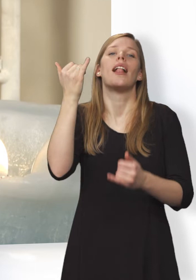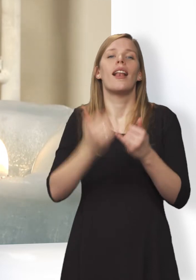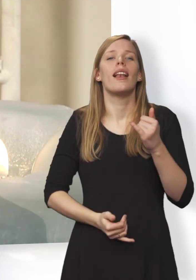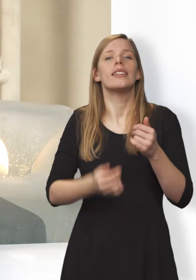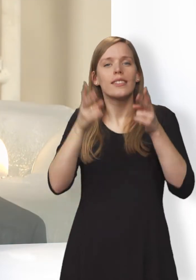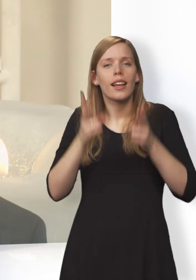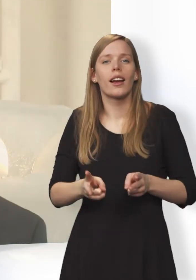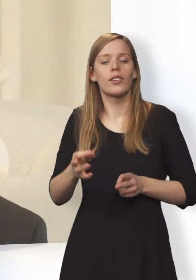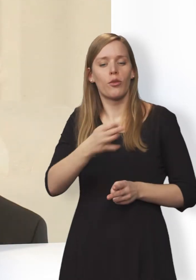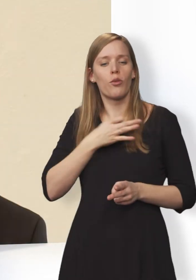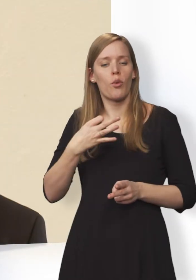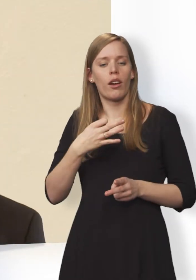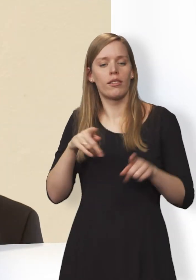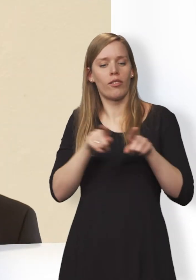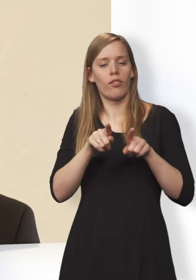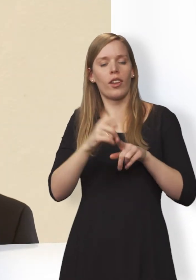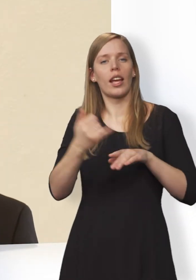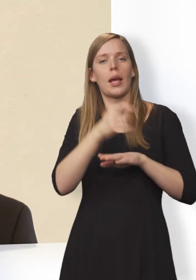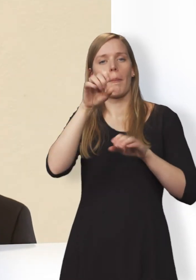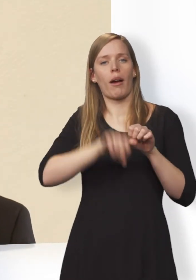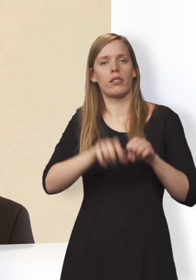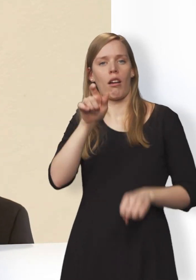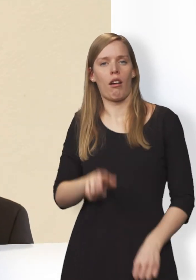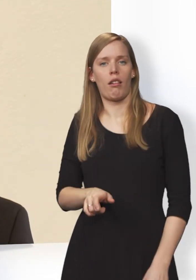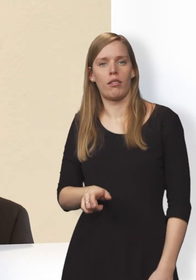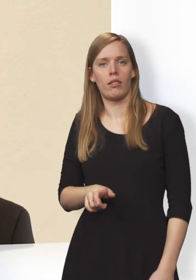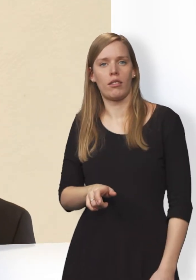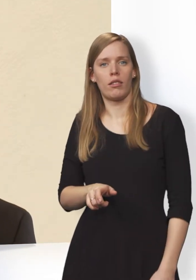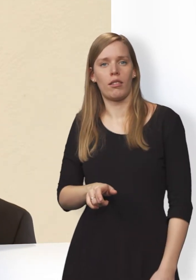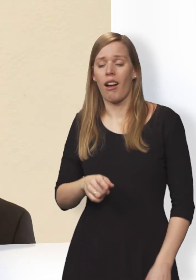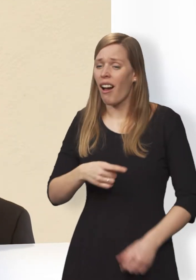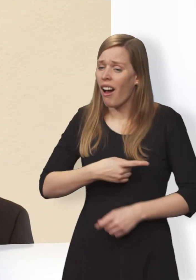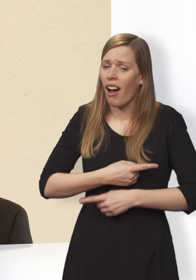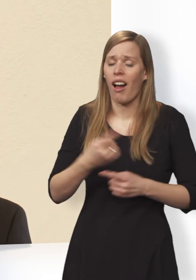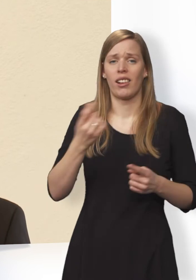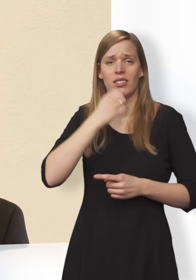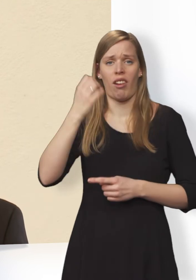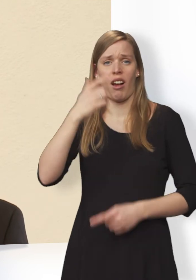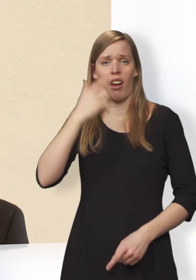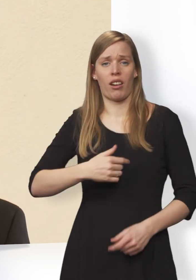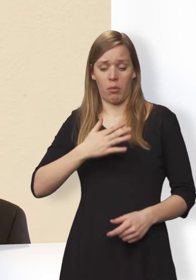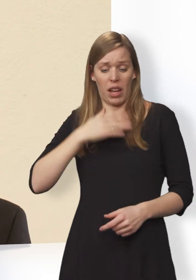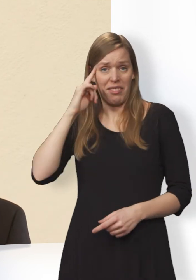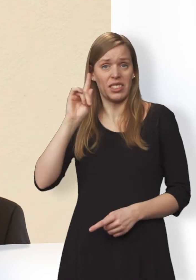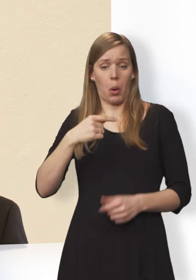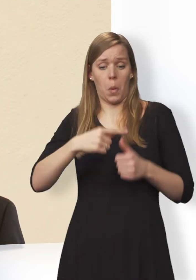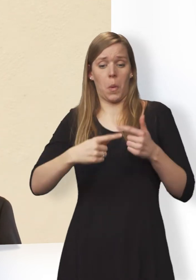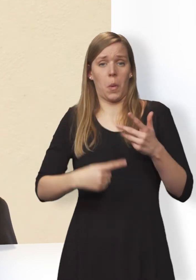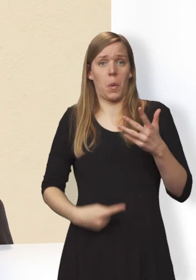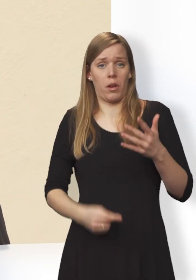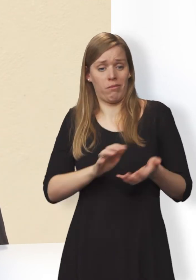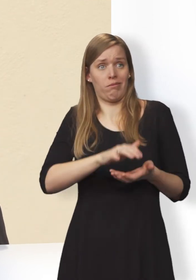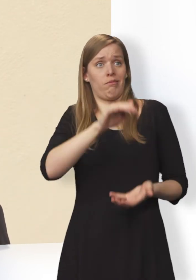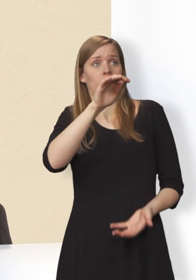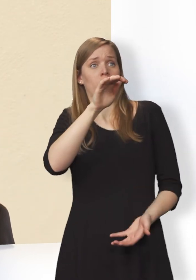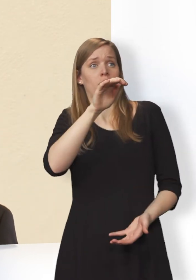ehebrecherin alles wird ins anklagen selbst unser gewissen aber dann werden wir